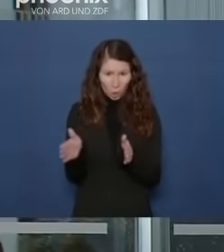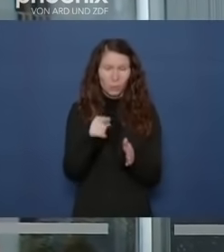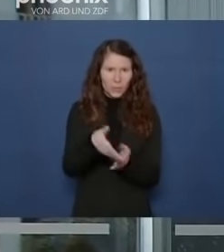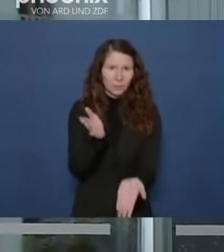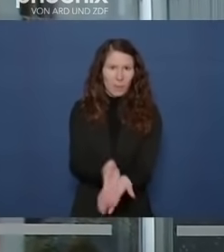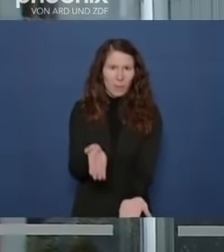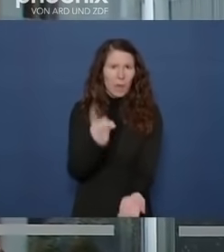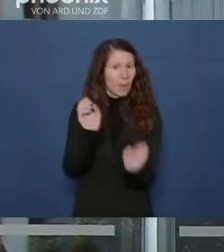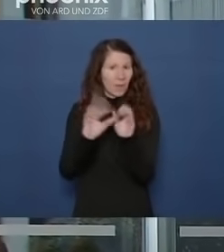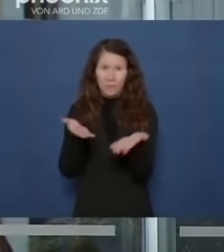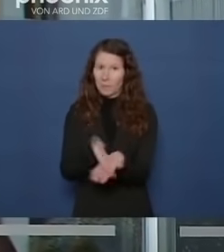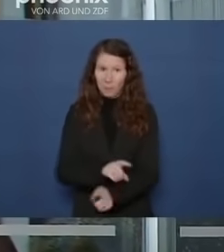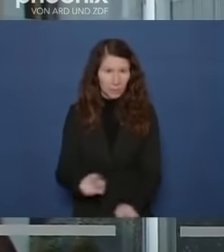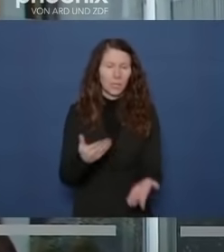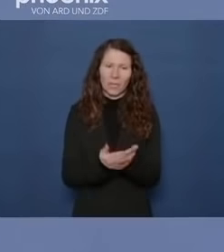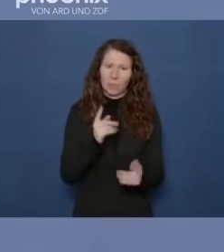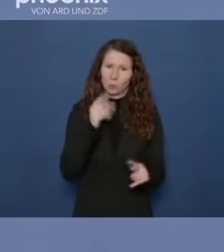beraten, inwieweit